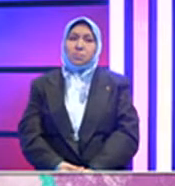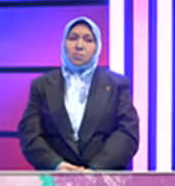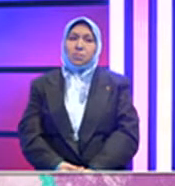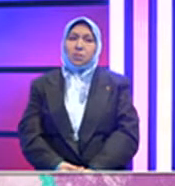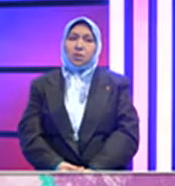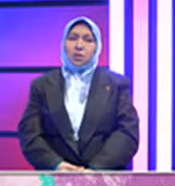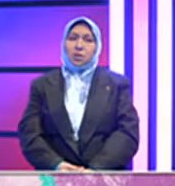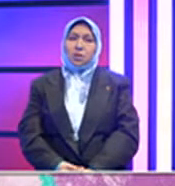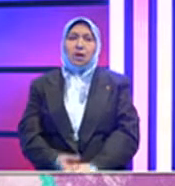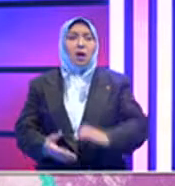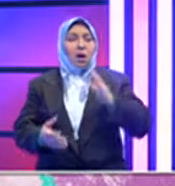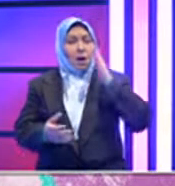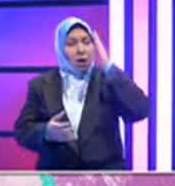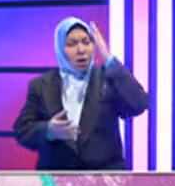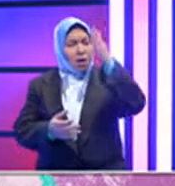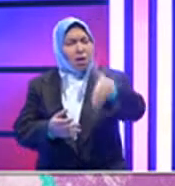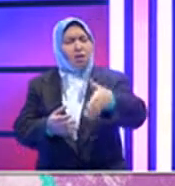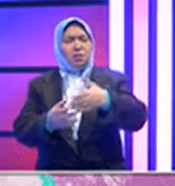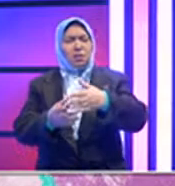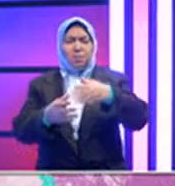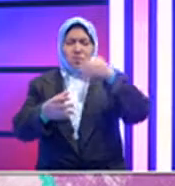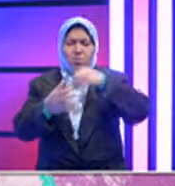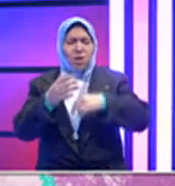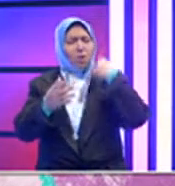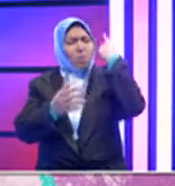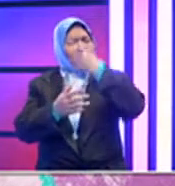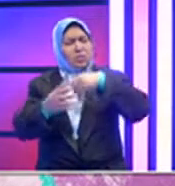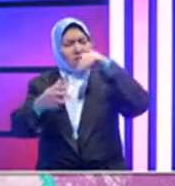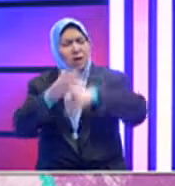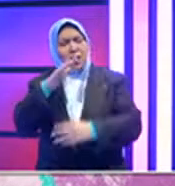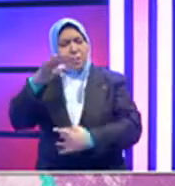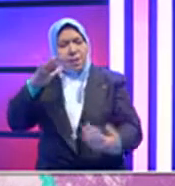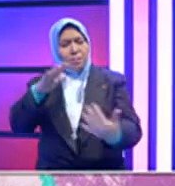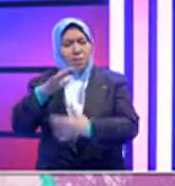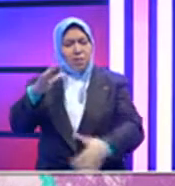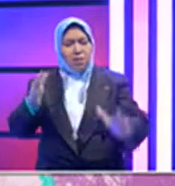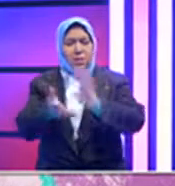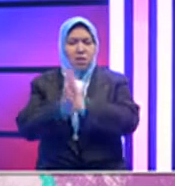Hai hal 7 sauna Iin lama